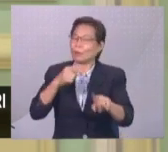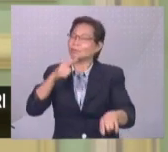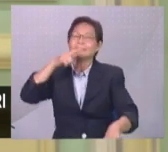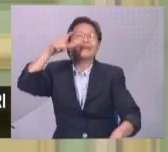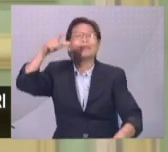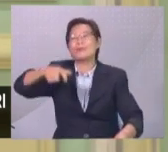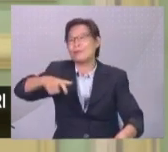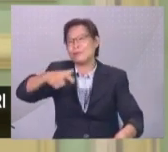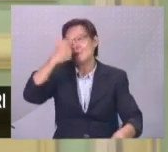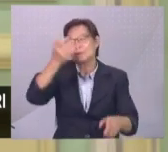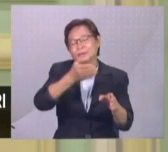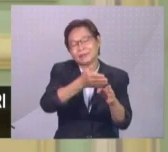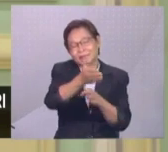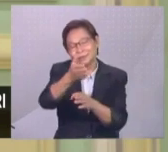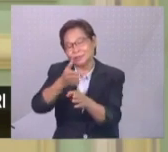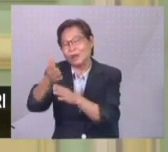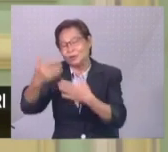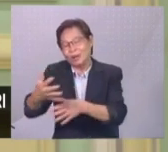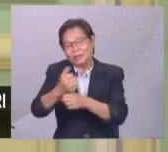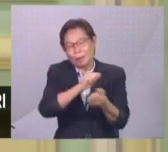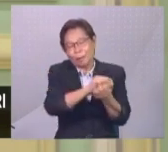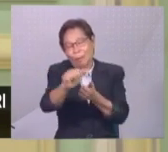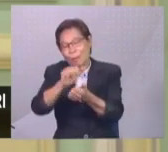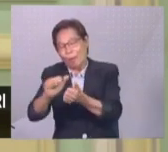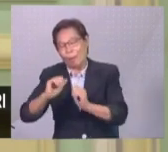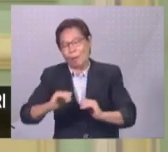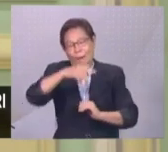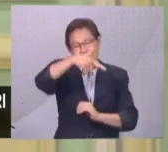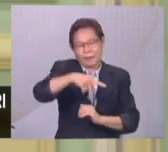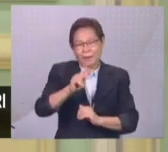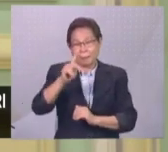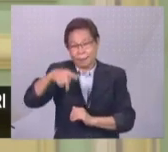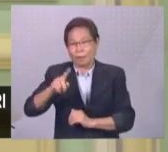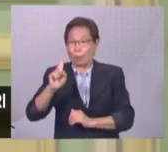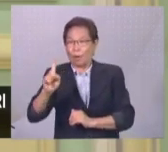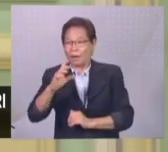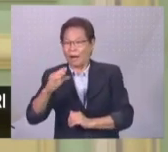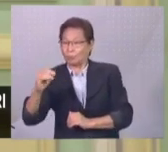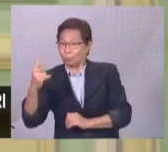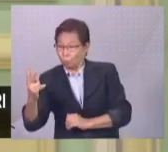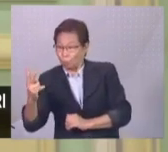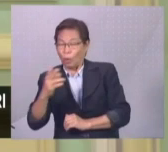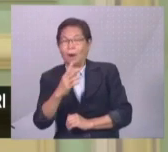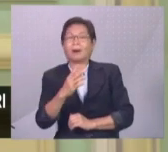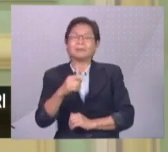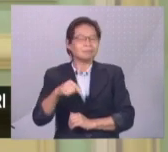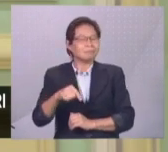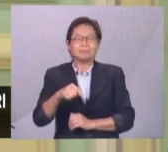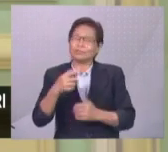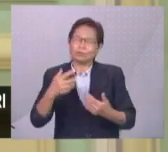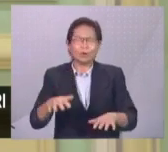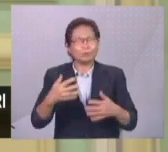cranes sektor-sektor yang telah mendapat kelulusan dalam pipi tahap satu dan juga dalam tahap dua ini